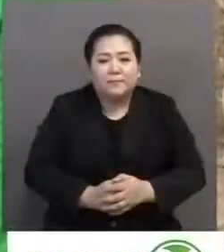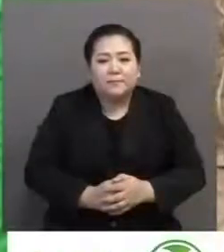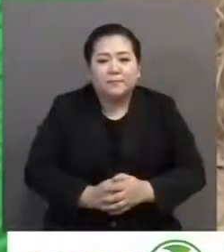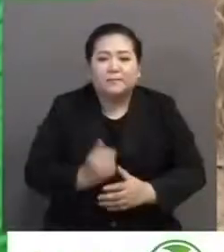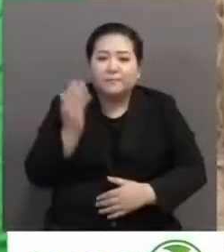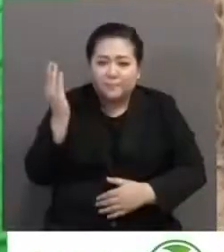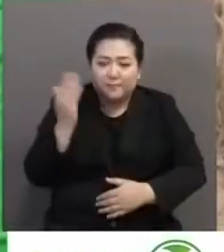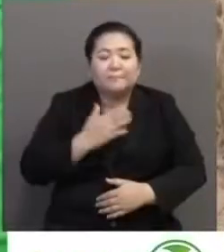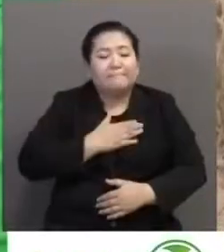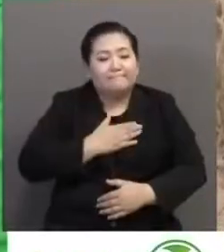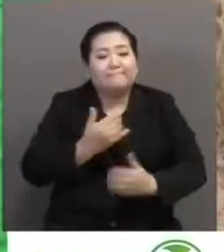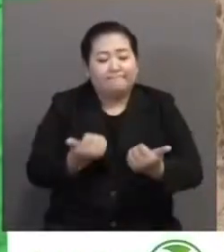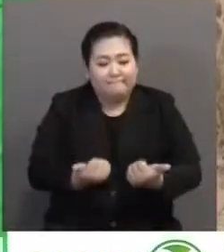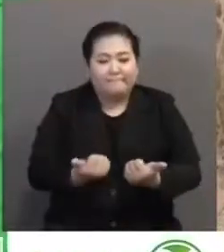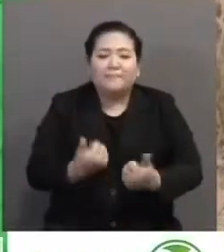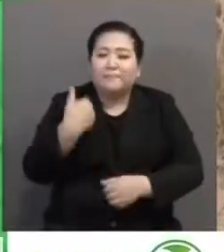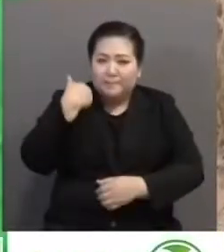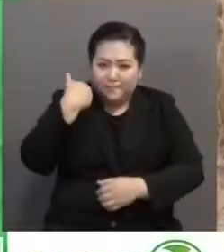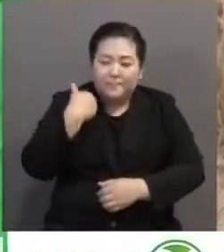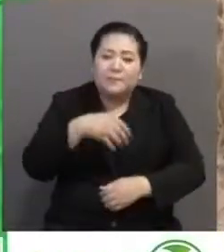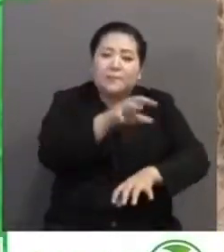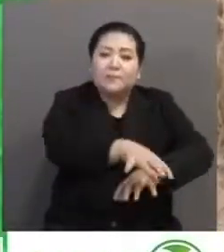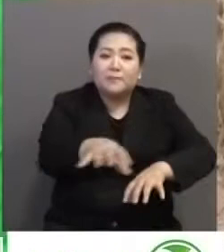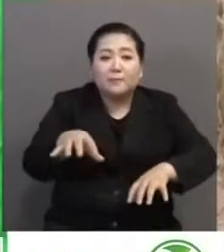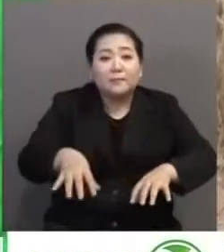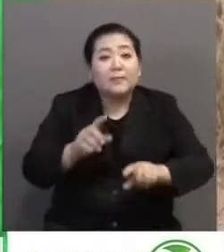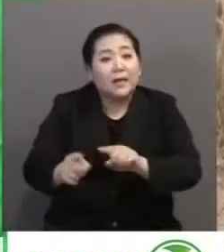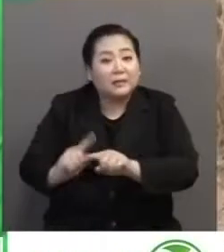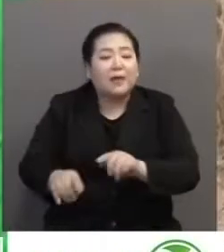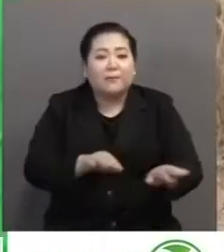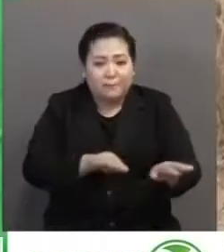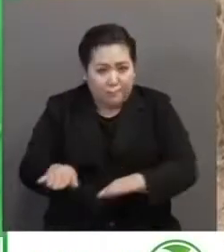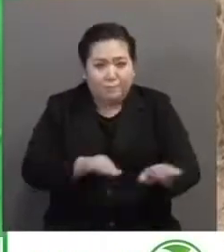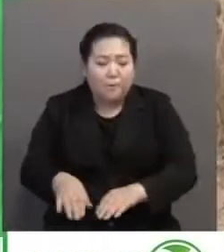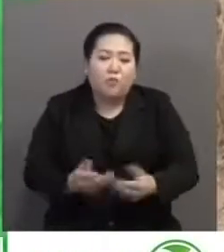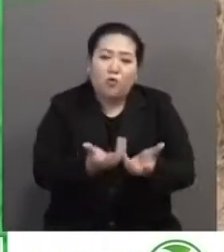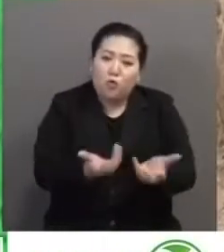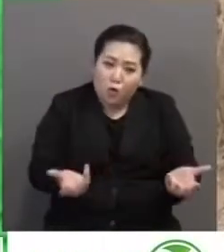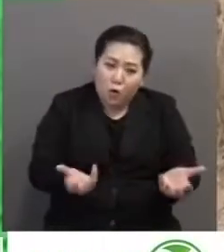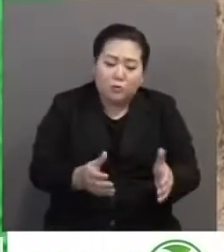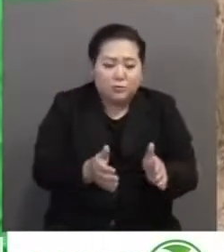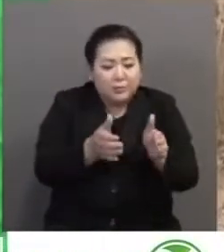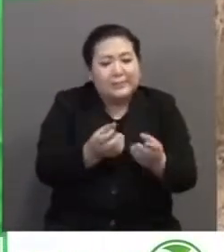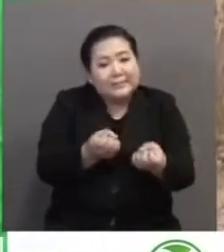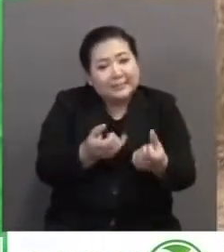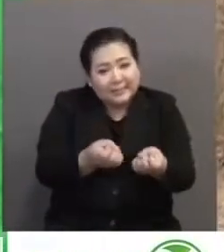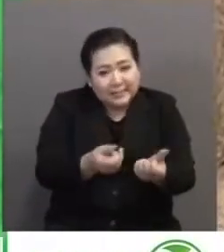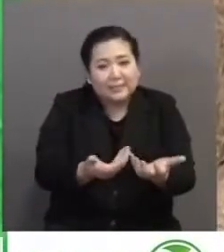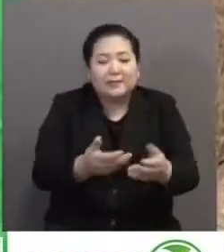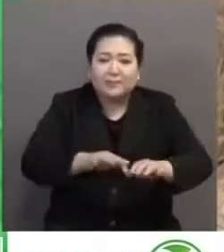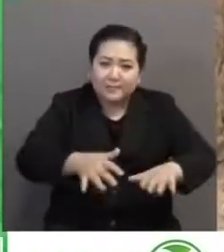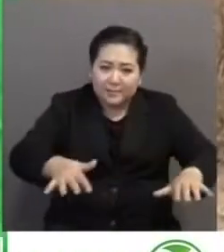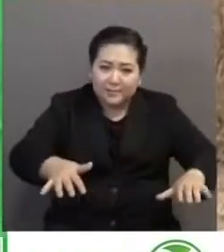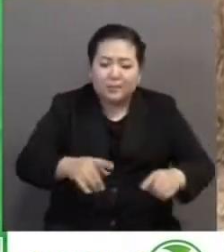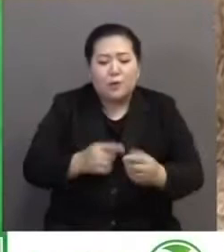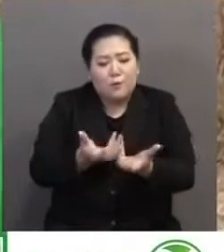ก็ตอนนี้ก็คือบางที่ก็คือเริ่มเตรียมอุปกรณ์คือเริ่มเติมดินเริ่ม